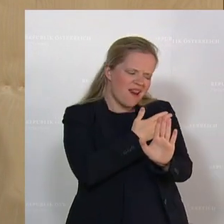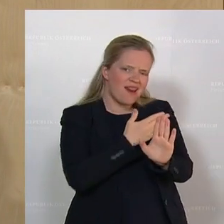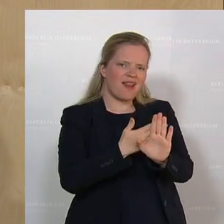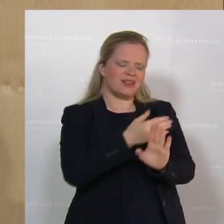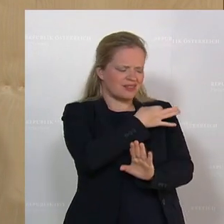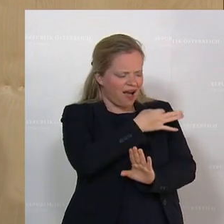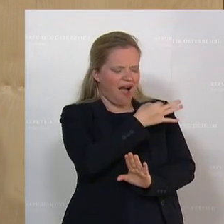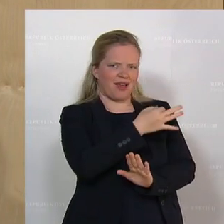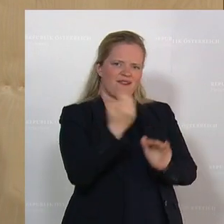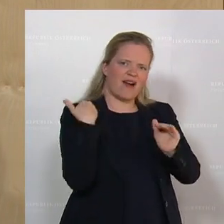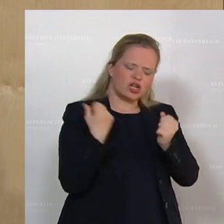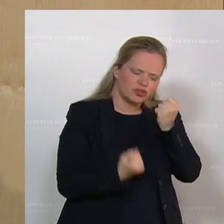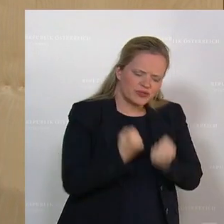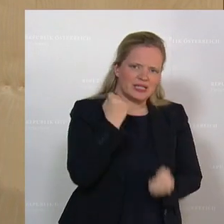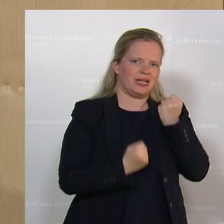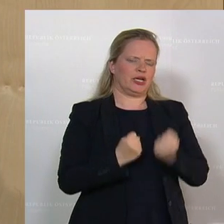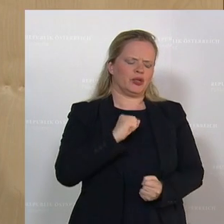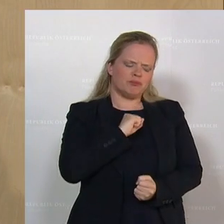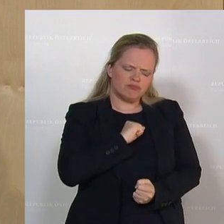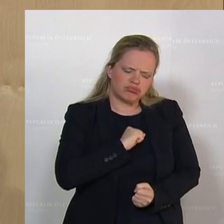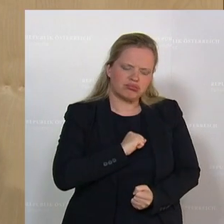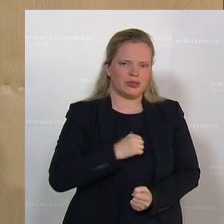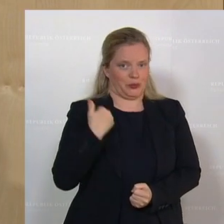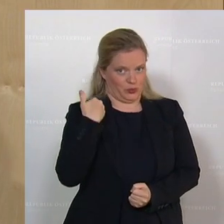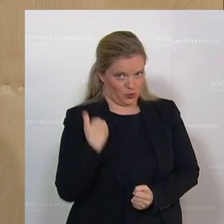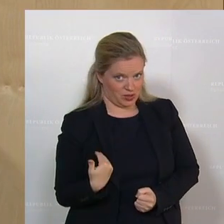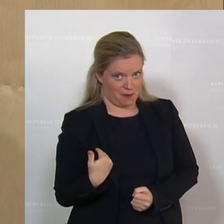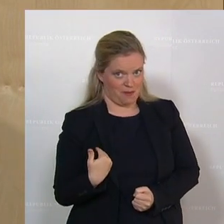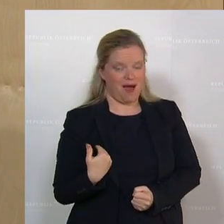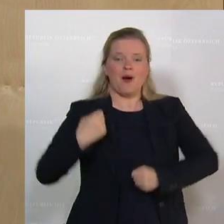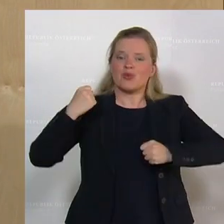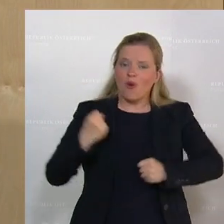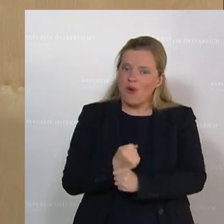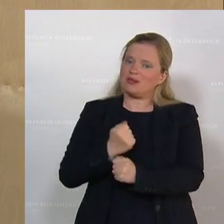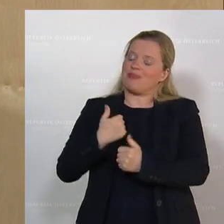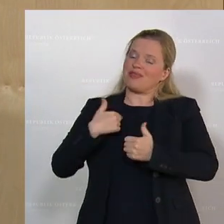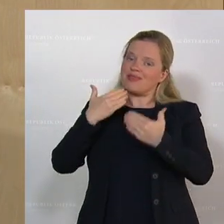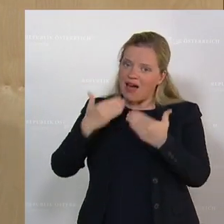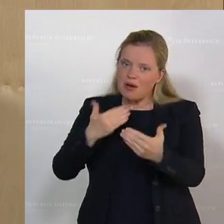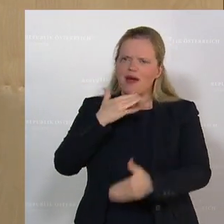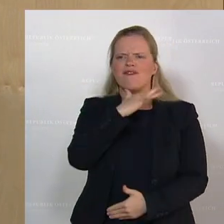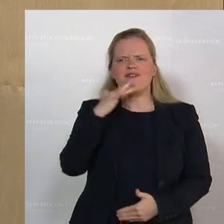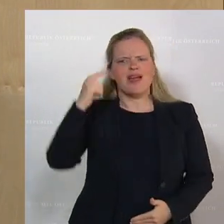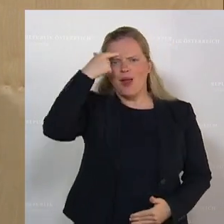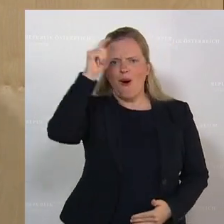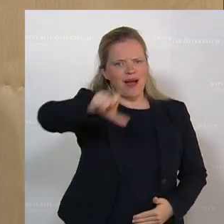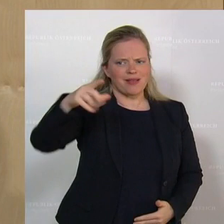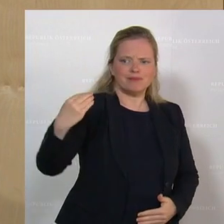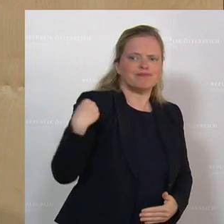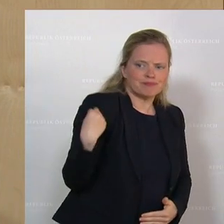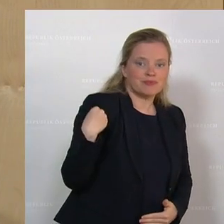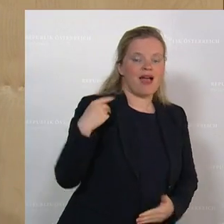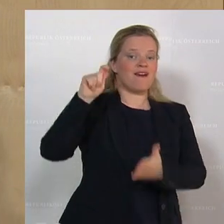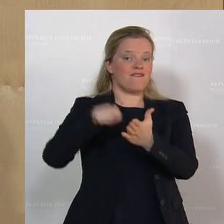die letzten Tage auch waren, so dankbar bin ich für die unzähligen Rückmeldungen, die ich erhalten habe, nicht nur